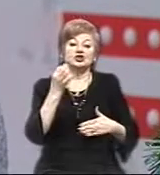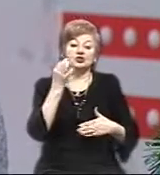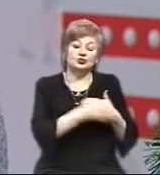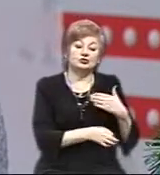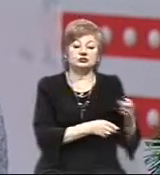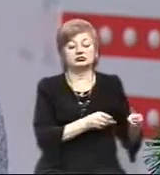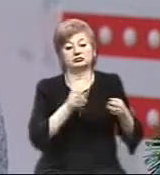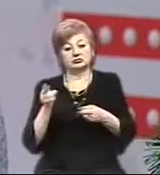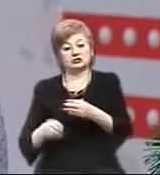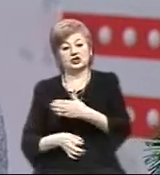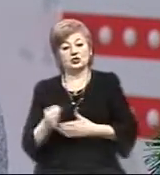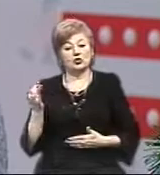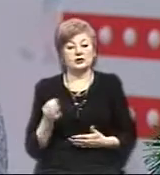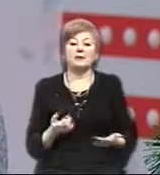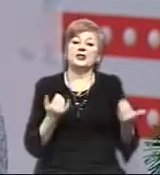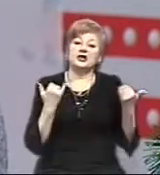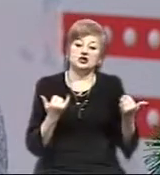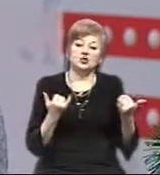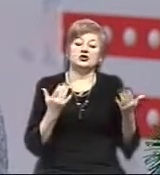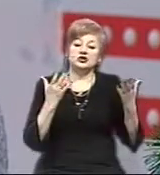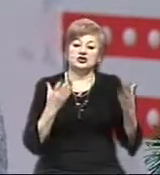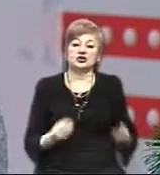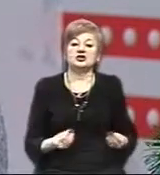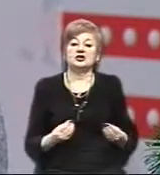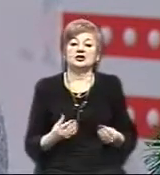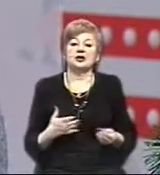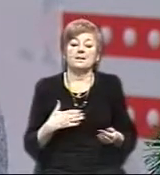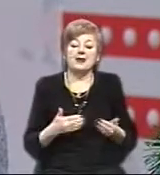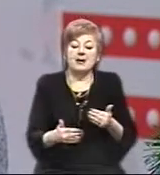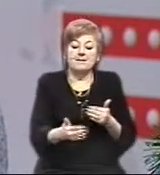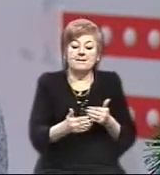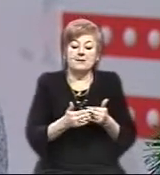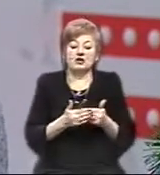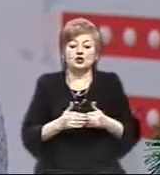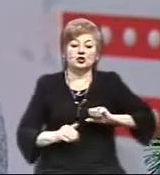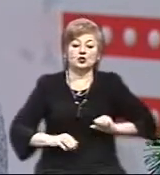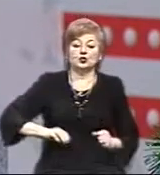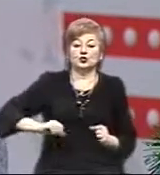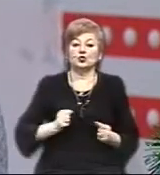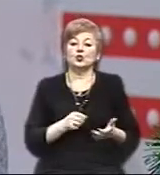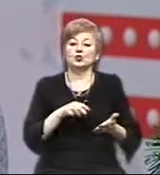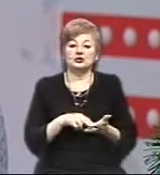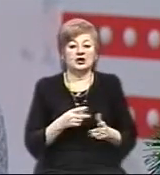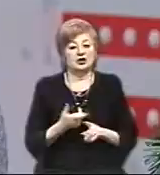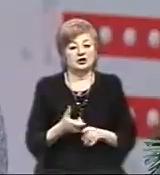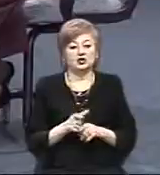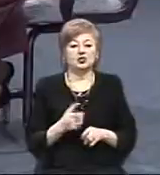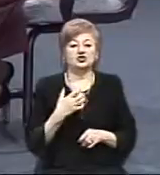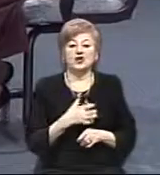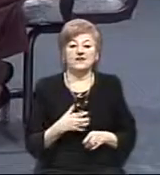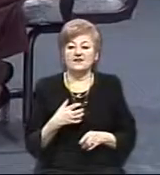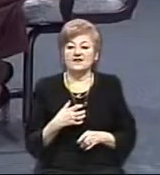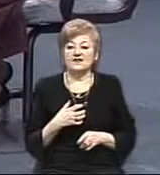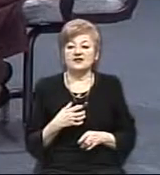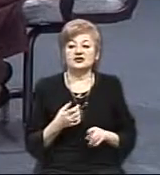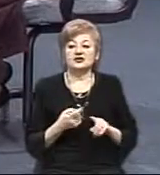І я вважаю, що на сьогоднішній день ми ближче стали один до одного. Це дуже важливо. А це дуже важливо для